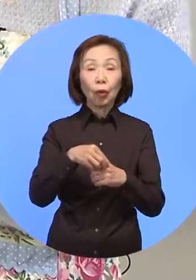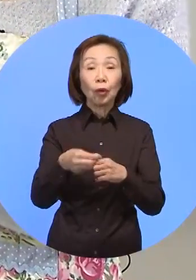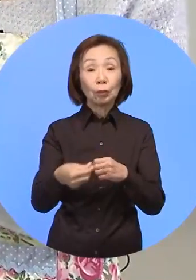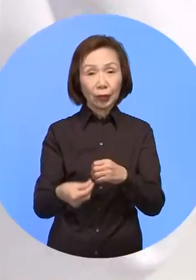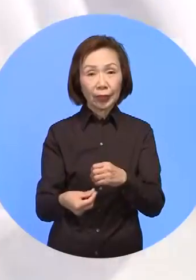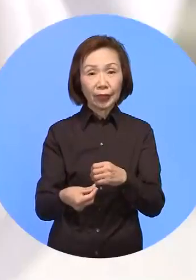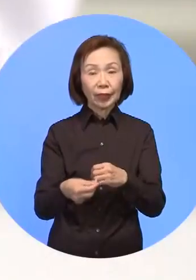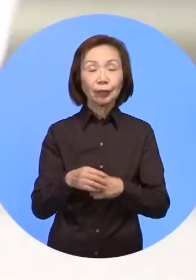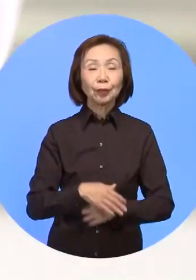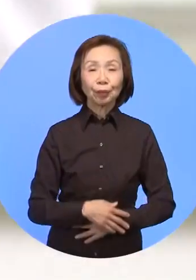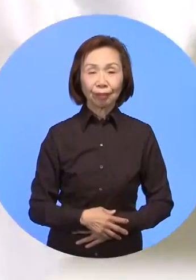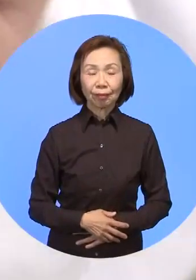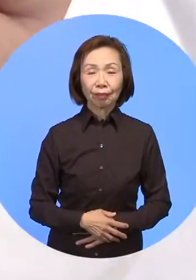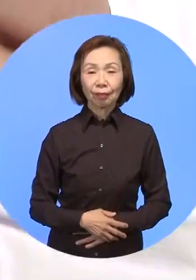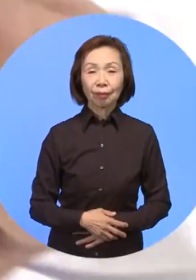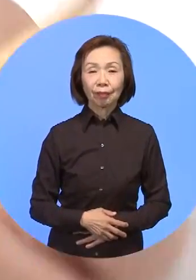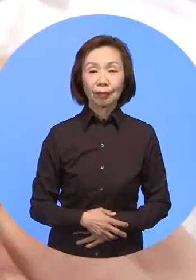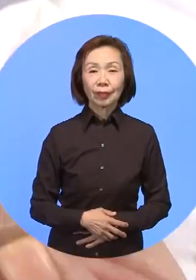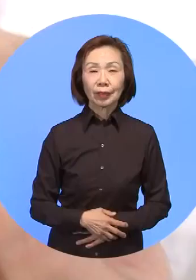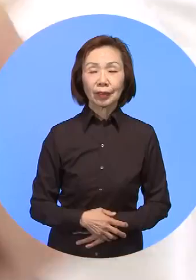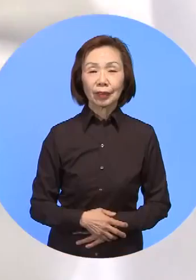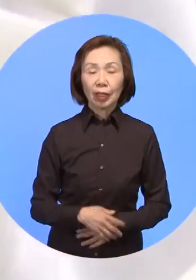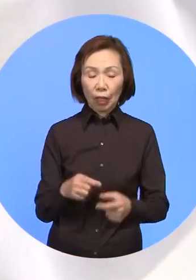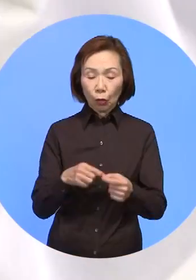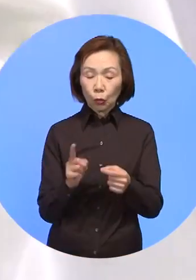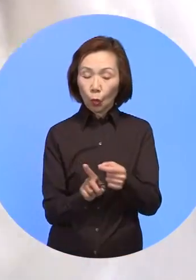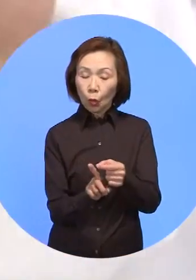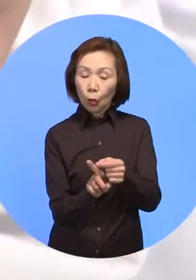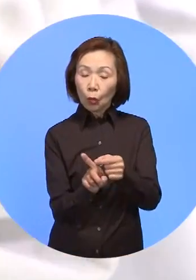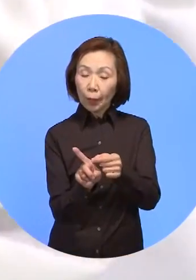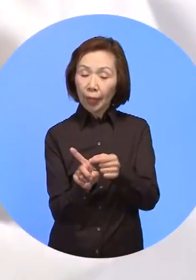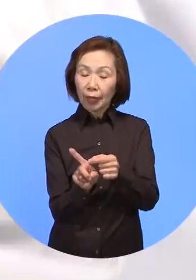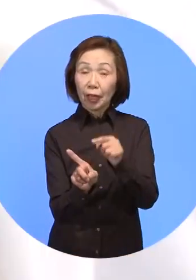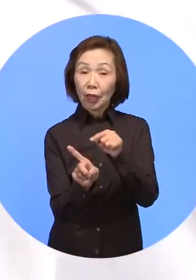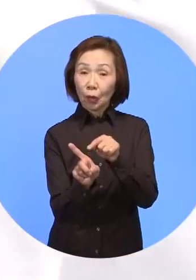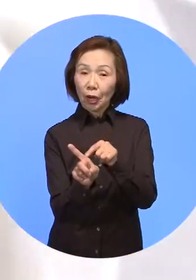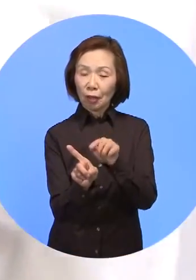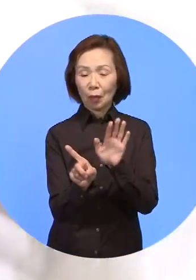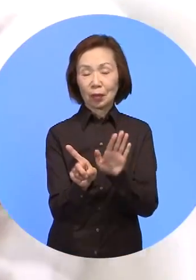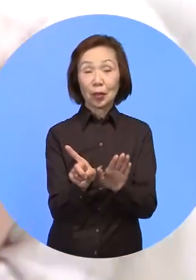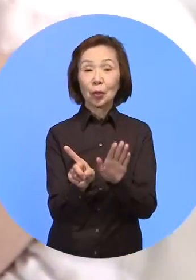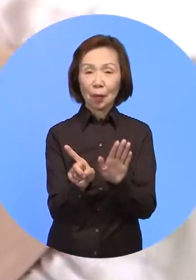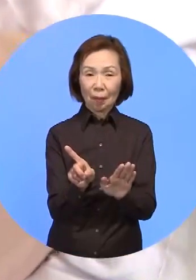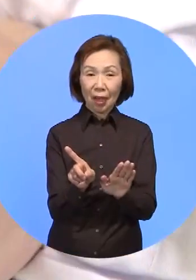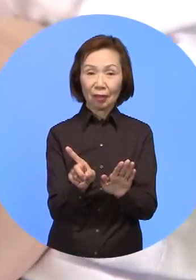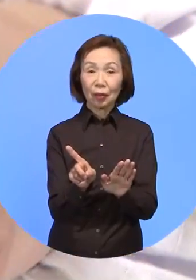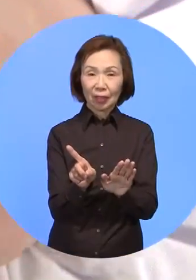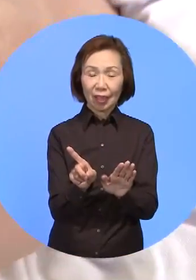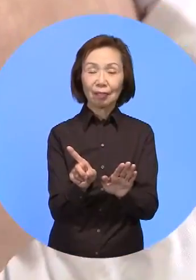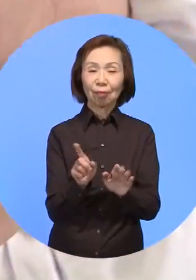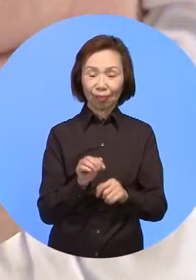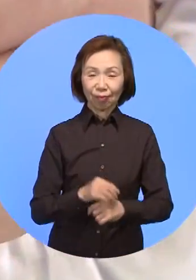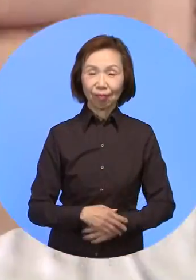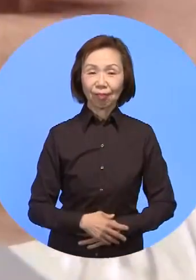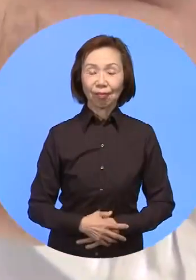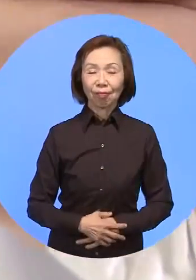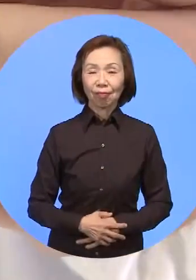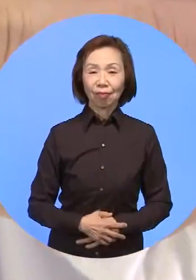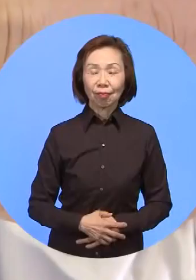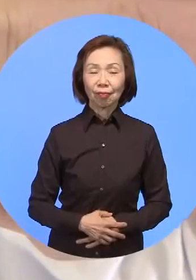ますね。包丁を使って目をね落とさないようにしてお尻の方からね剥いていきます